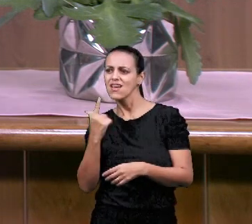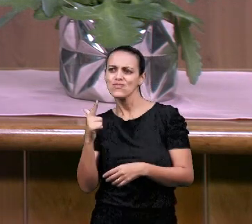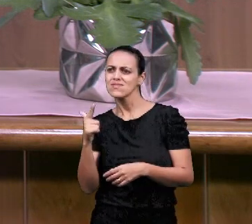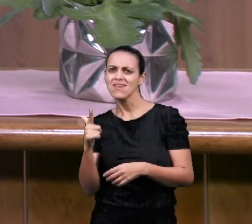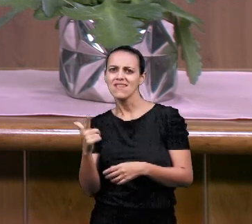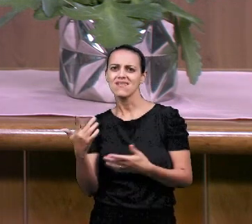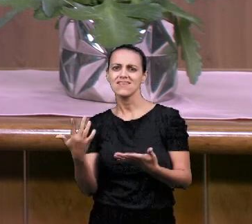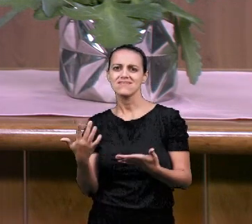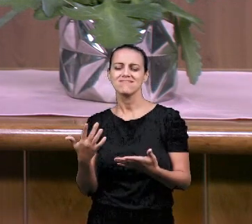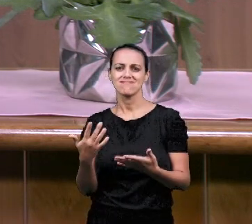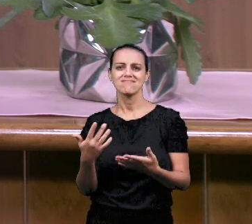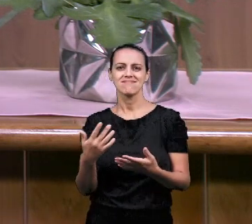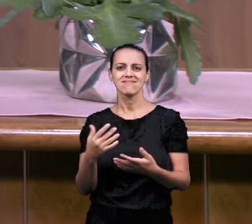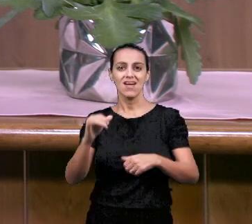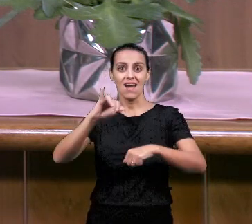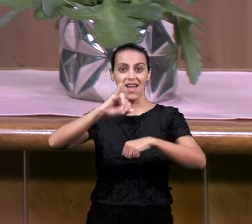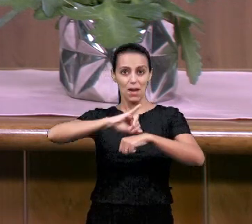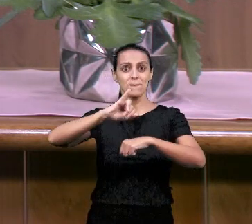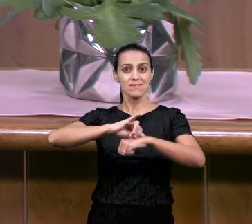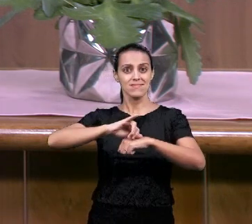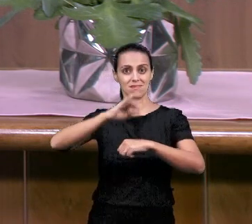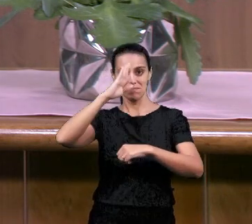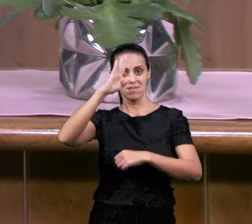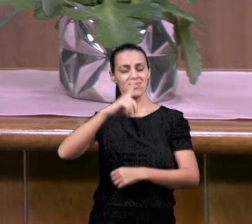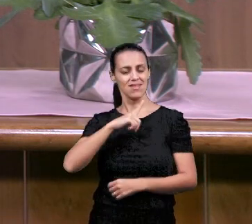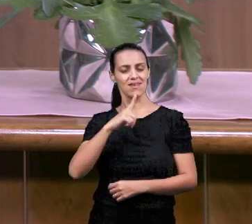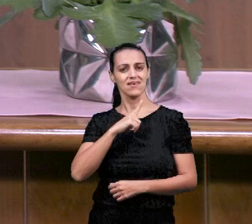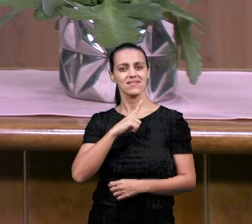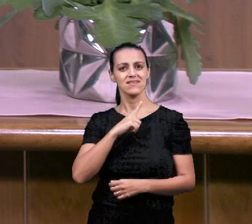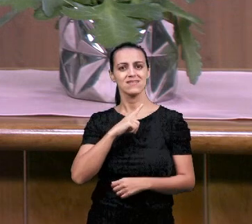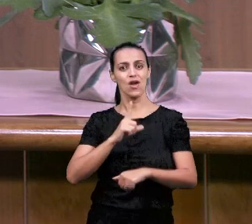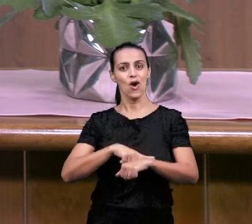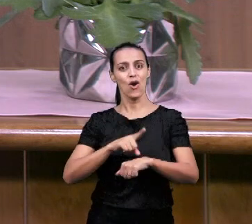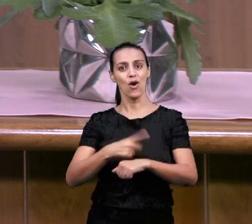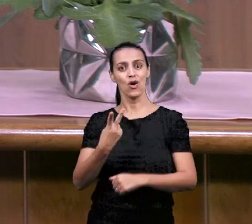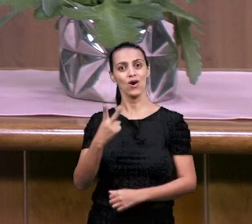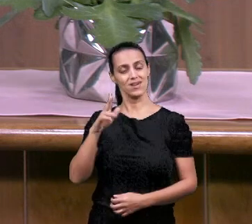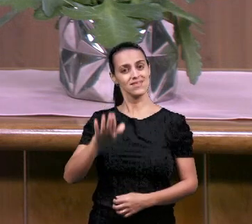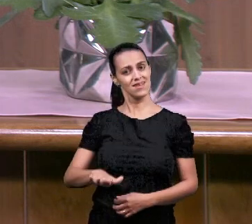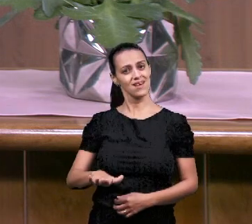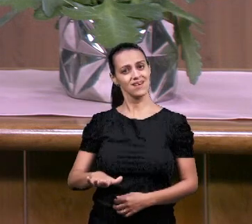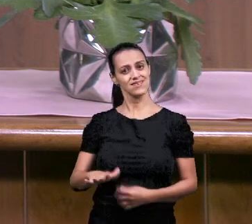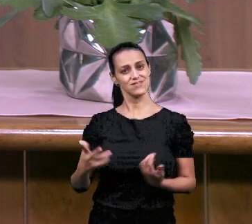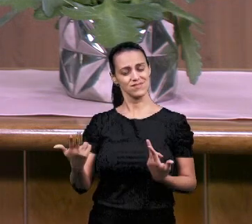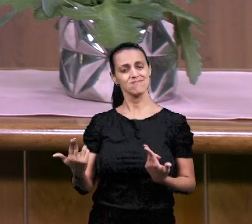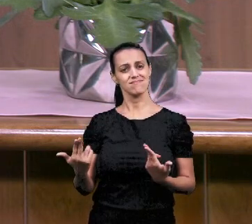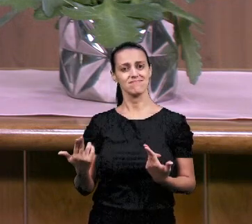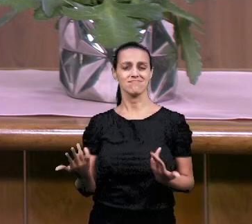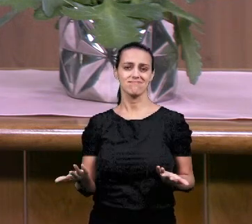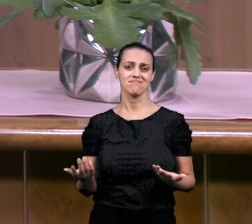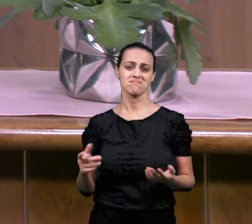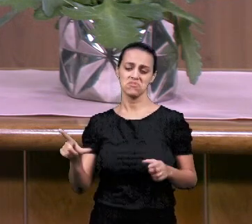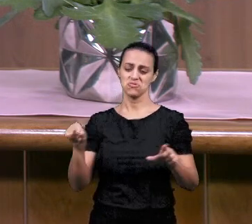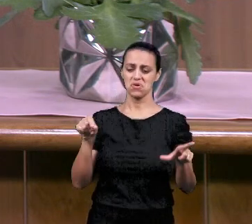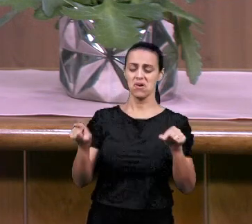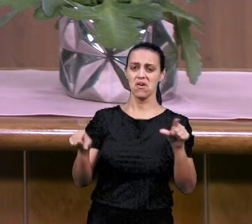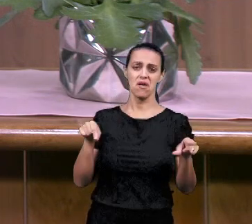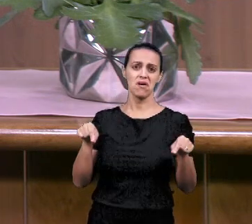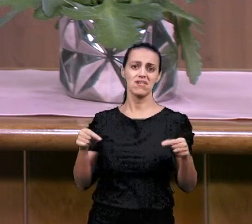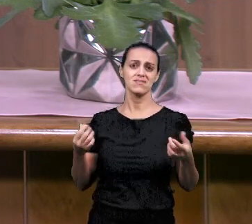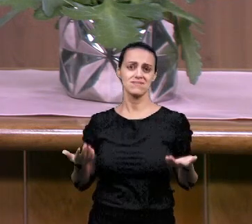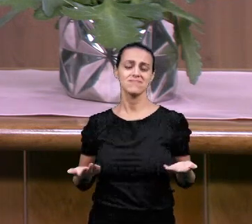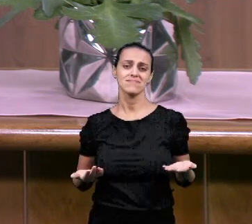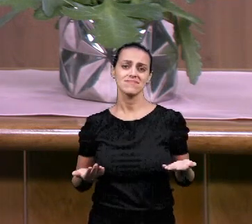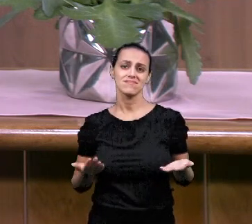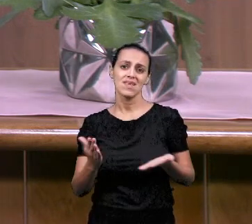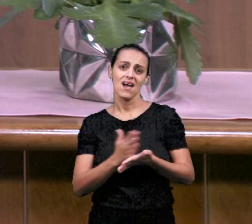Brésil. Donc, principalement les capitales, aussi à 14 heures. Donc, c'est une alternative